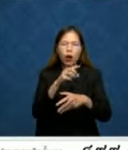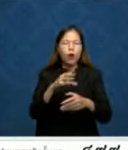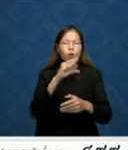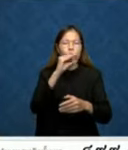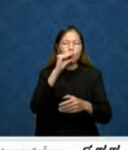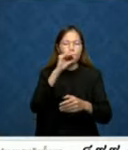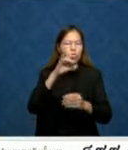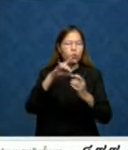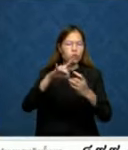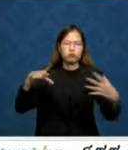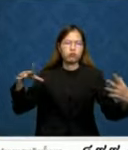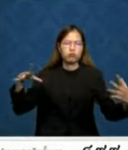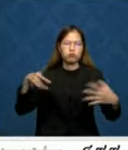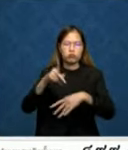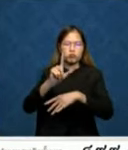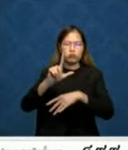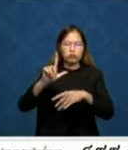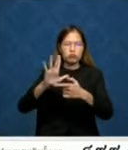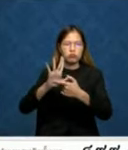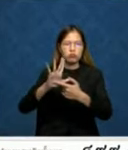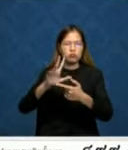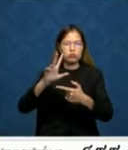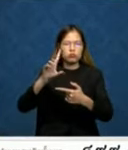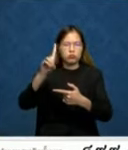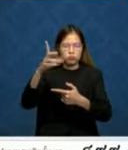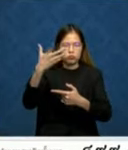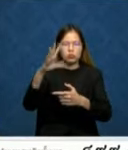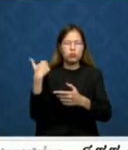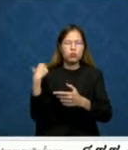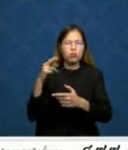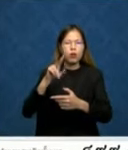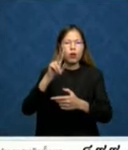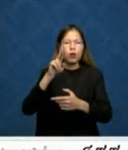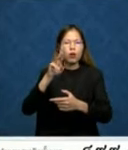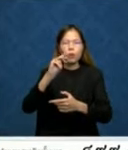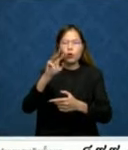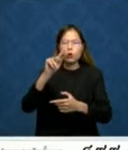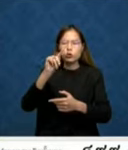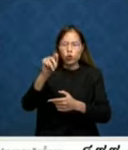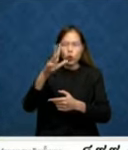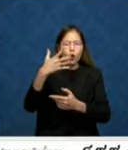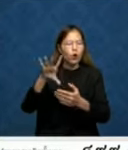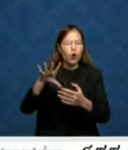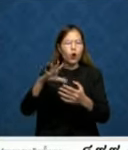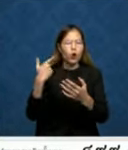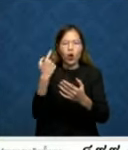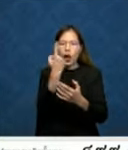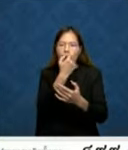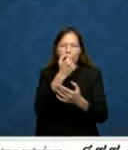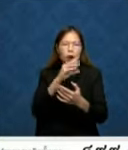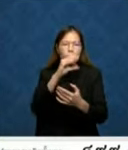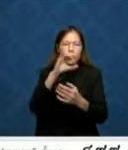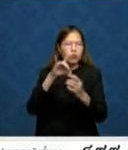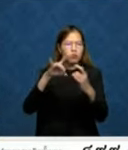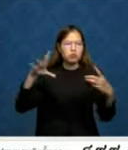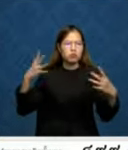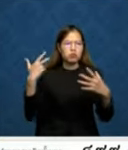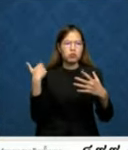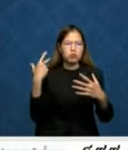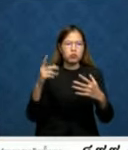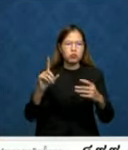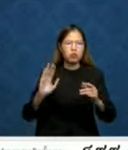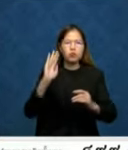ครับไม่แน่ว่าปลัดกระทรวงการคลังหรือท่านรัฐมนตรีท่านประธานครับเพื่อนสมาชิกครับขอให้ข้อมูลประกอบเพื่อเป็นการตัดสินใจในการโหวตรับร่